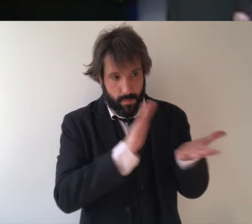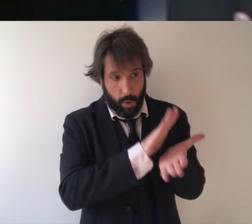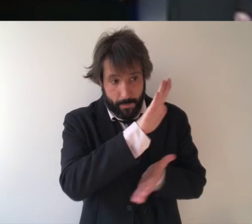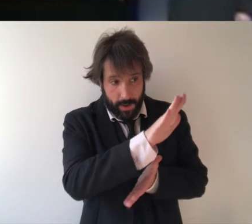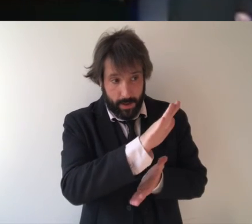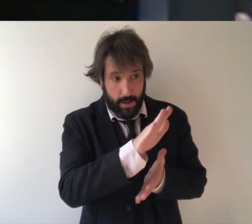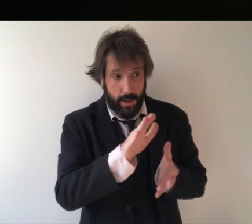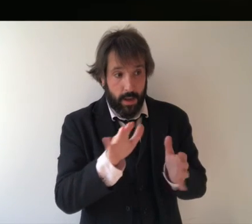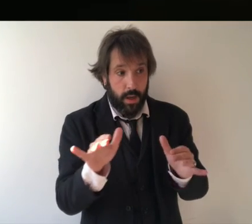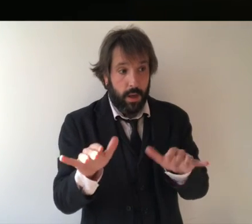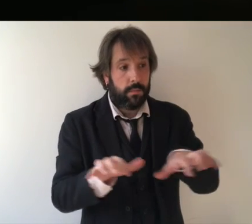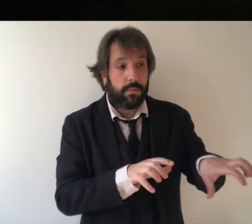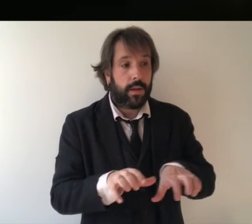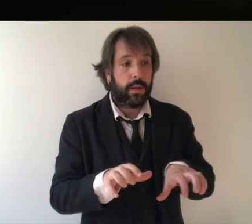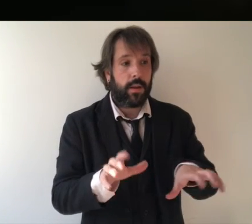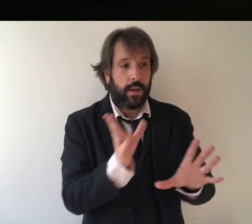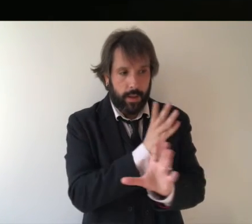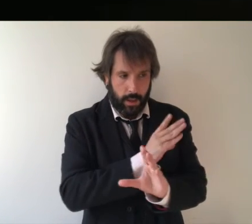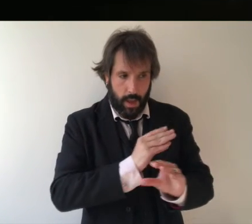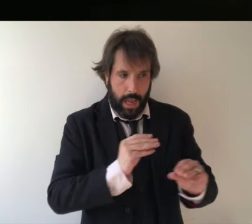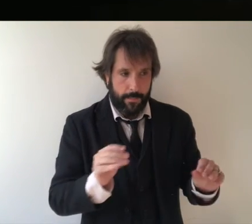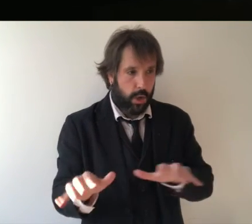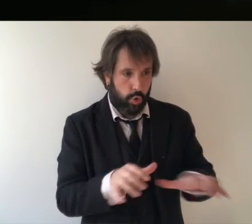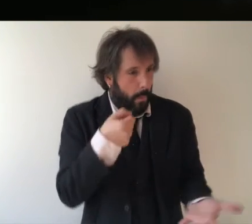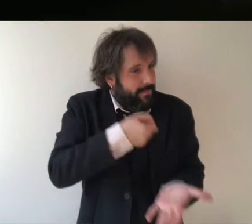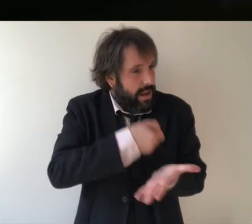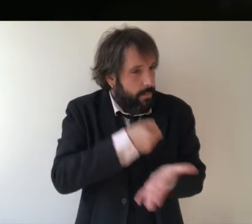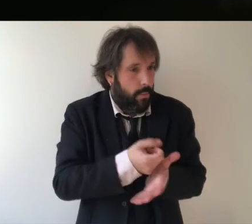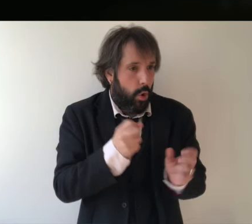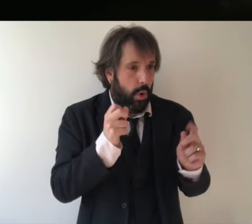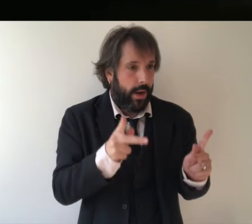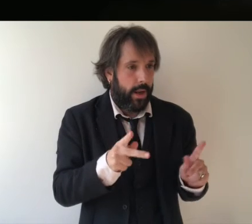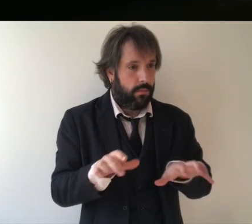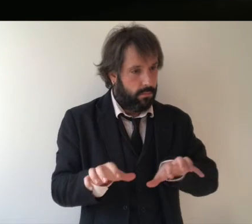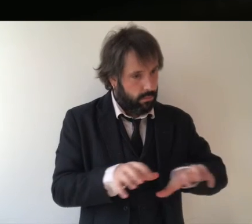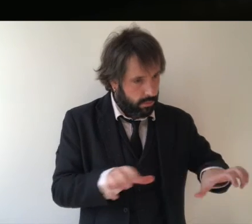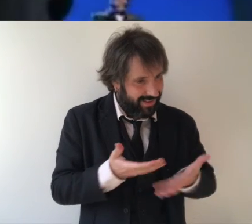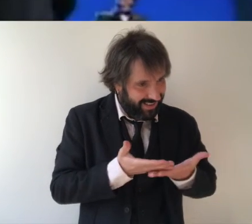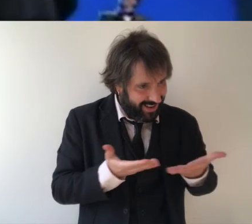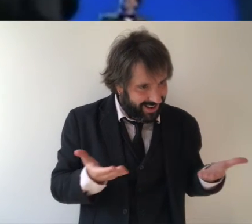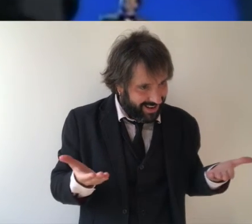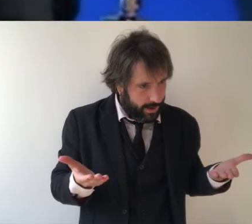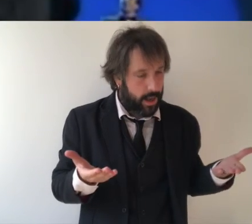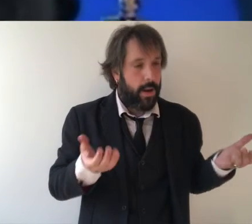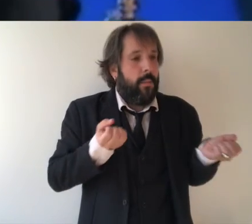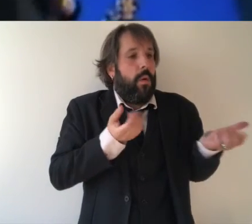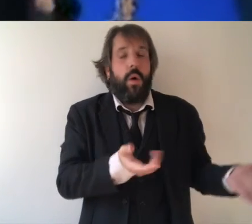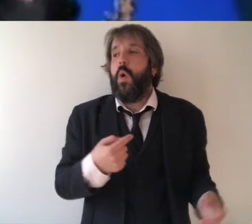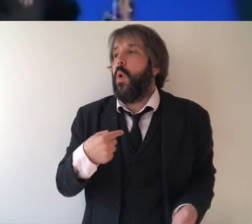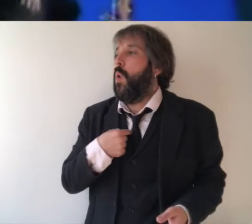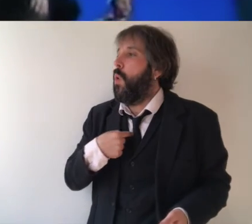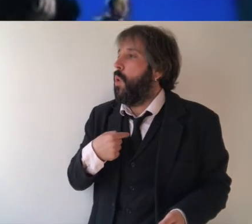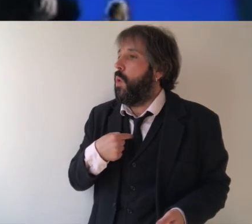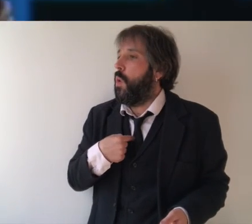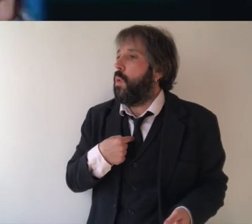m'engage à jouer sobrement. Enfin, je joue ce qu'il y a à jouer, mais effectivement, je retiens un peu la bride. Voilà ce que je peux te proposer. Et moi,